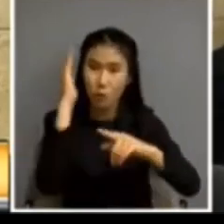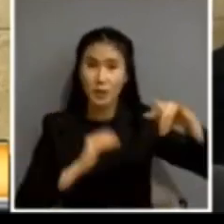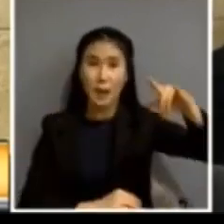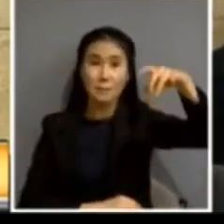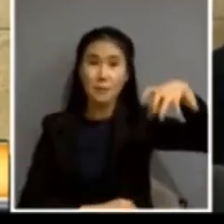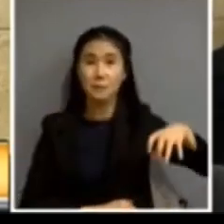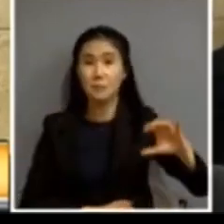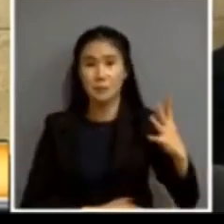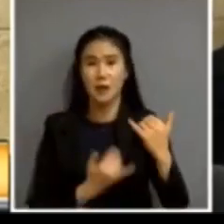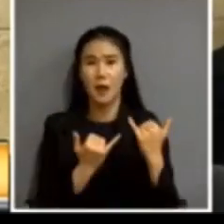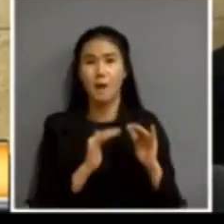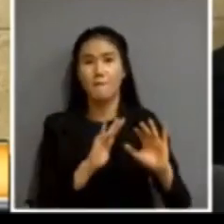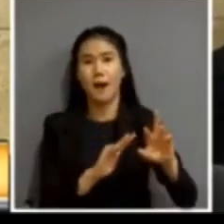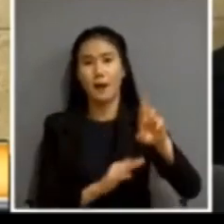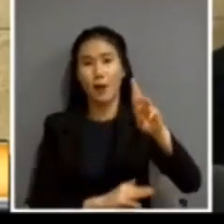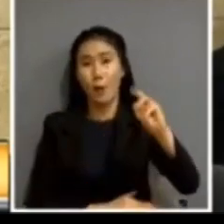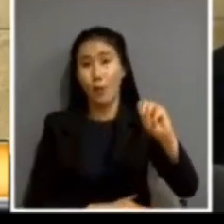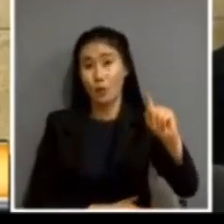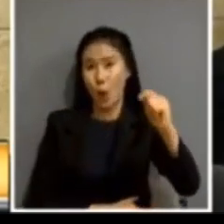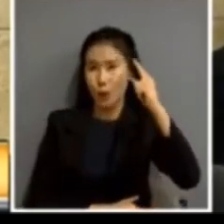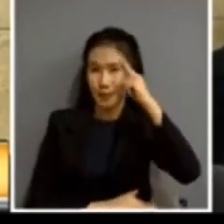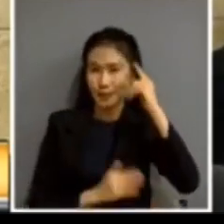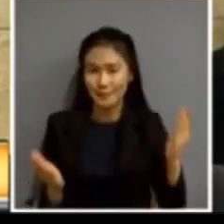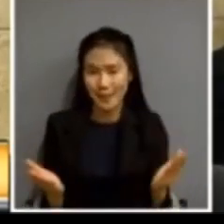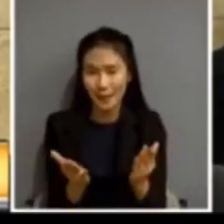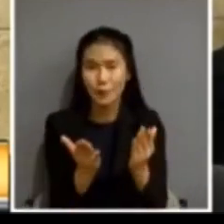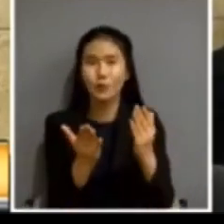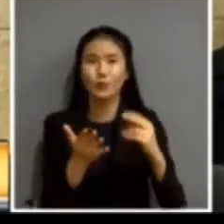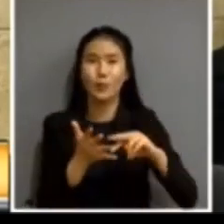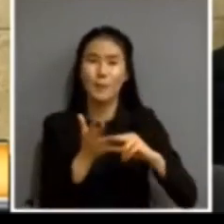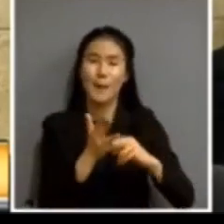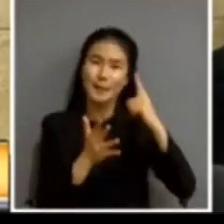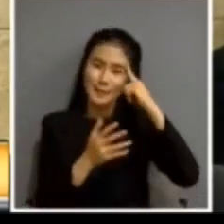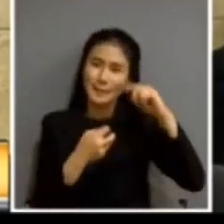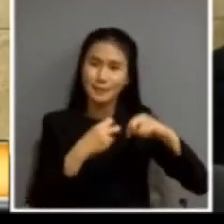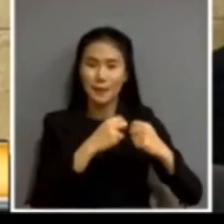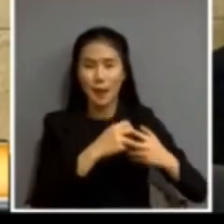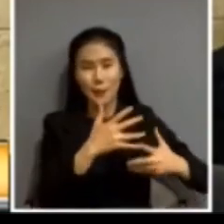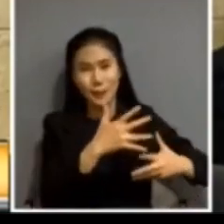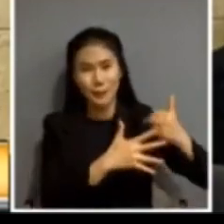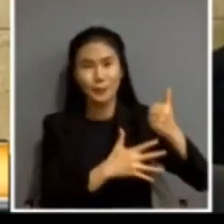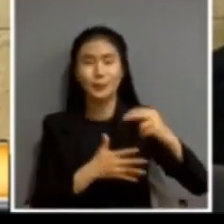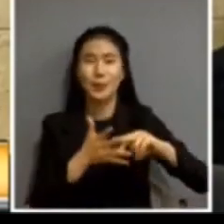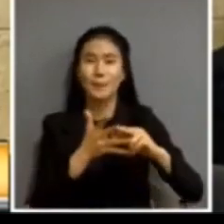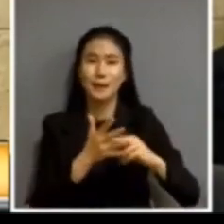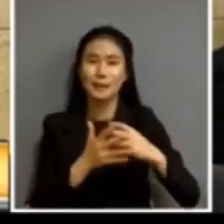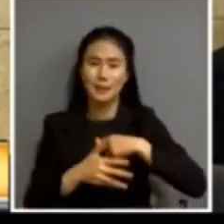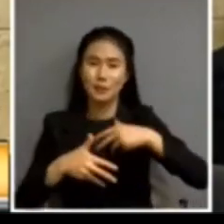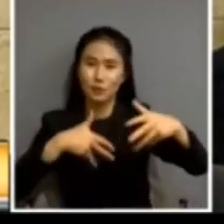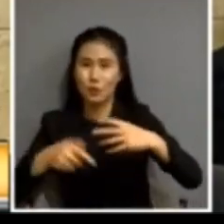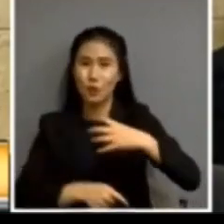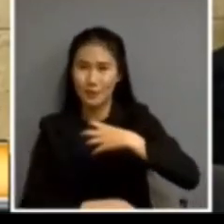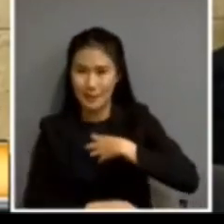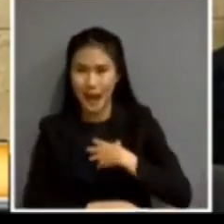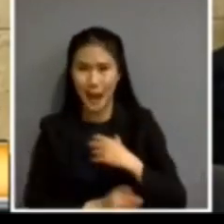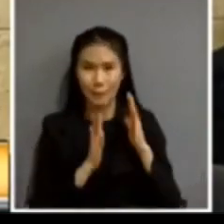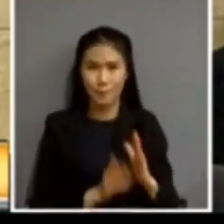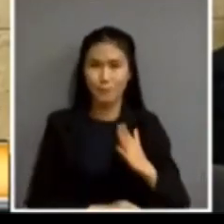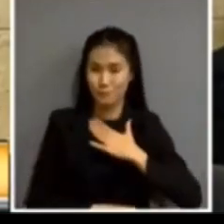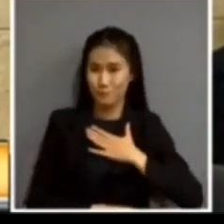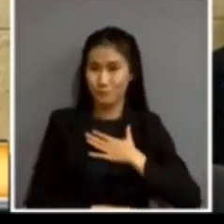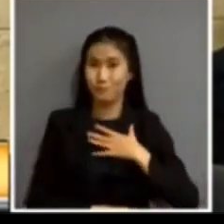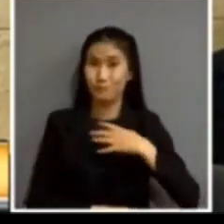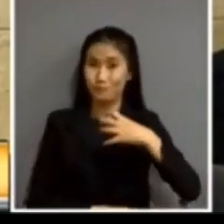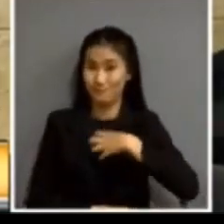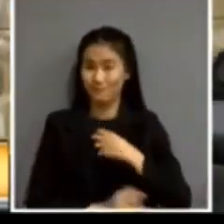าตฝากรัฐมนตรีว่าช่วยผลักดันให้เรื่องนี้เป็นความสําเร็จเพราะเป็นความต้องการของผมและเป็นความต้องการของคนพัทลุงครับผมกราบขอบคุณ